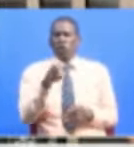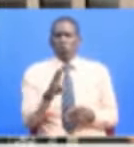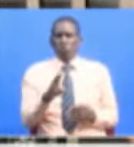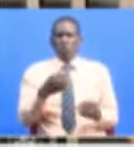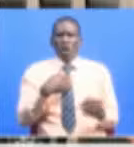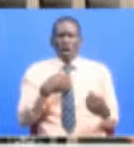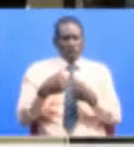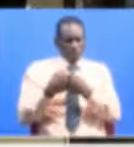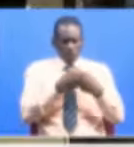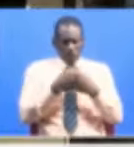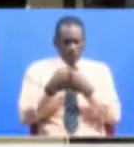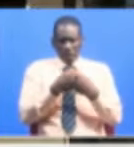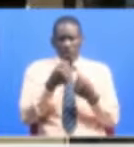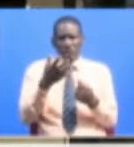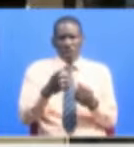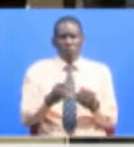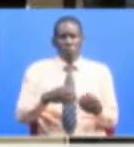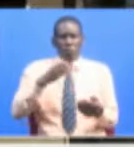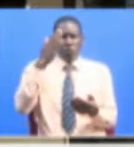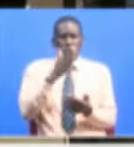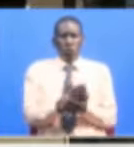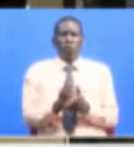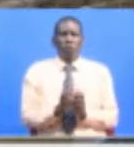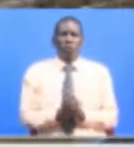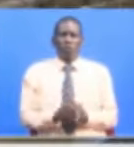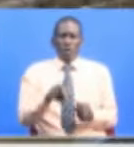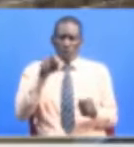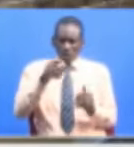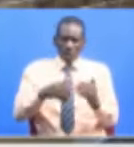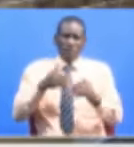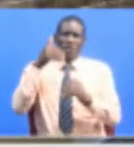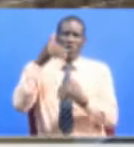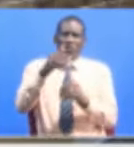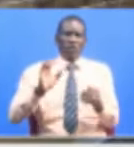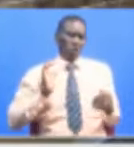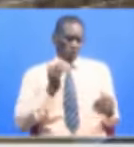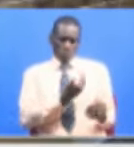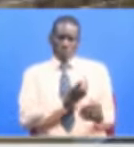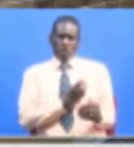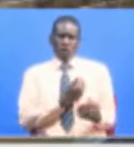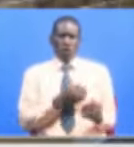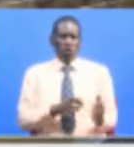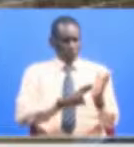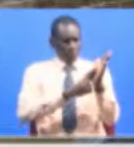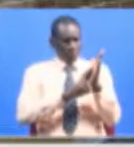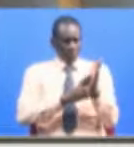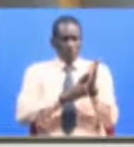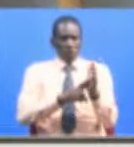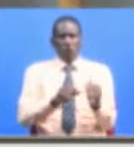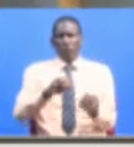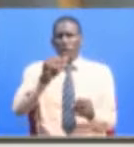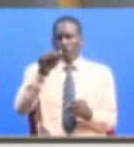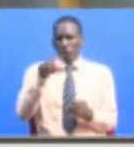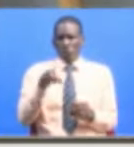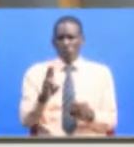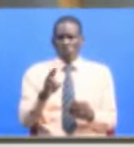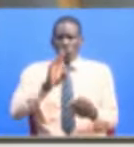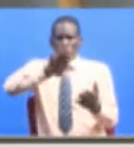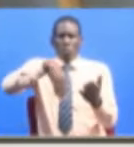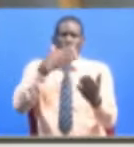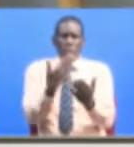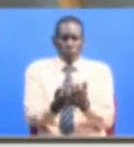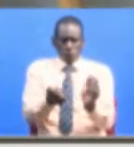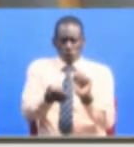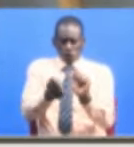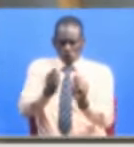na hatari ya kuzimwa. Hii ni baada ya kamati ya wawakilishi wa kudumu wa AU kupendekeza